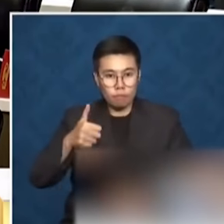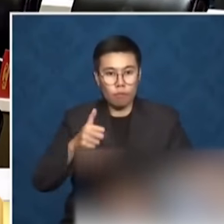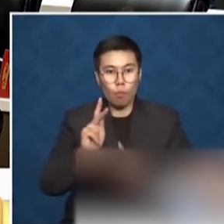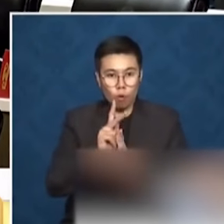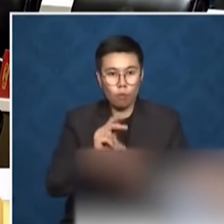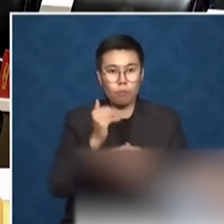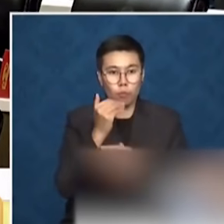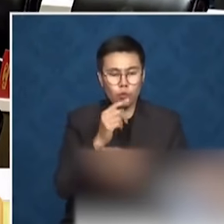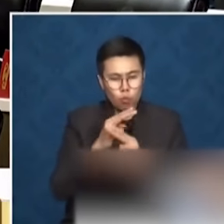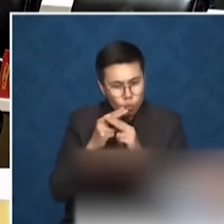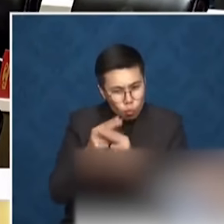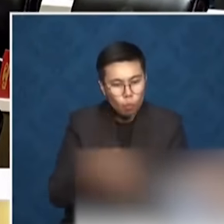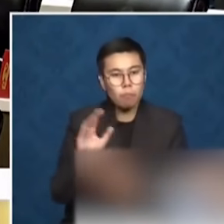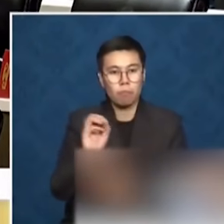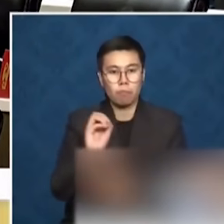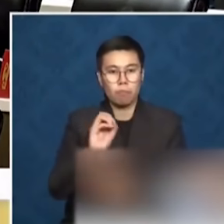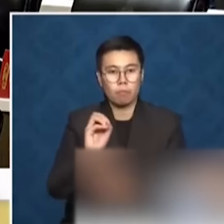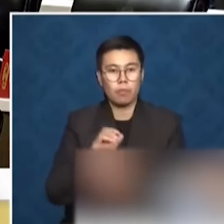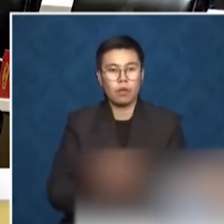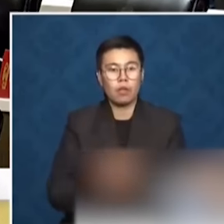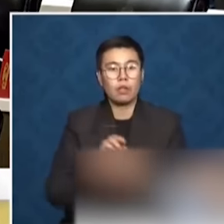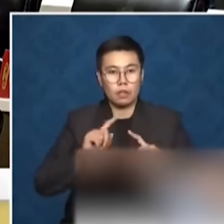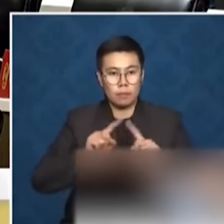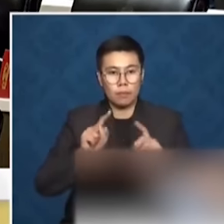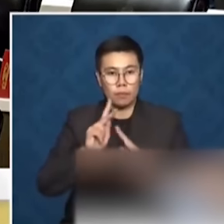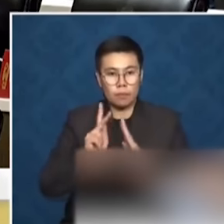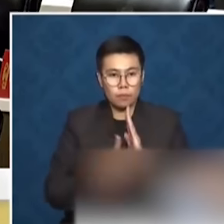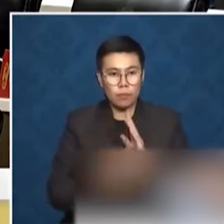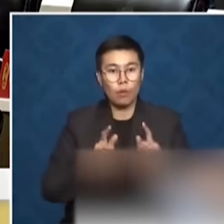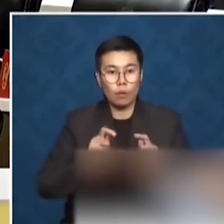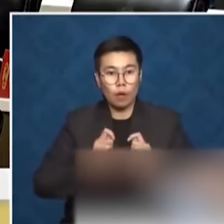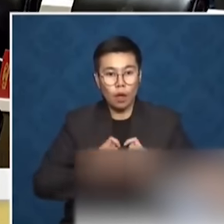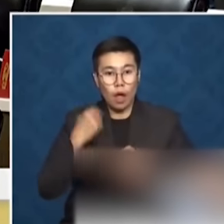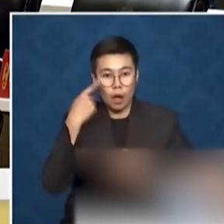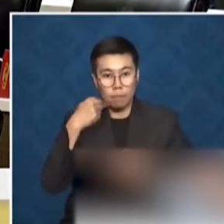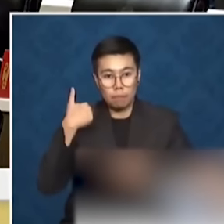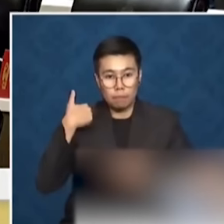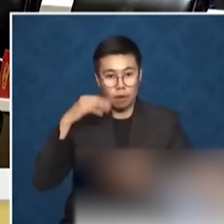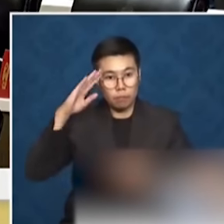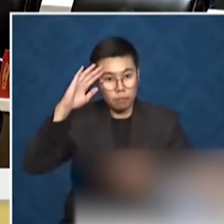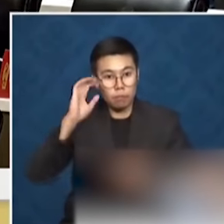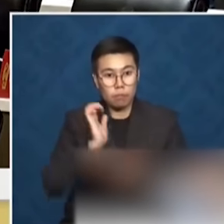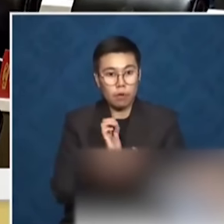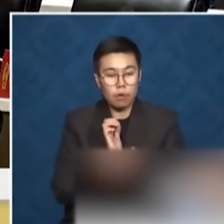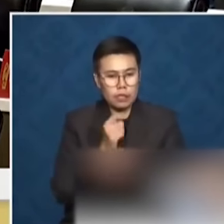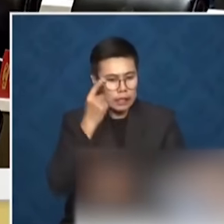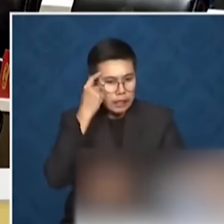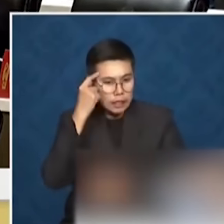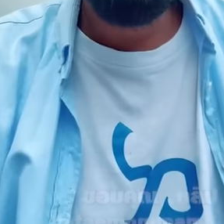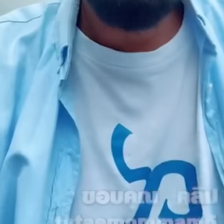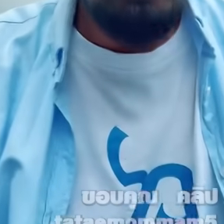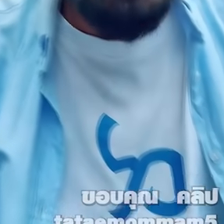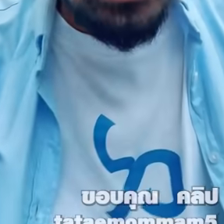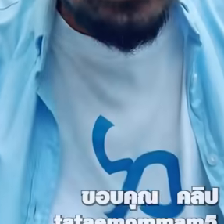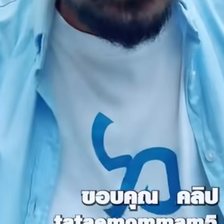านบุคคลสำคัญคือนายชาดาไทยเศรษฐ์รัฐมนตรีช่วยว่าการกระทรวงมหาดไทยล่าสุดเต้อาชีวะก็อัดคลิปค่ะฝากไปถึ